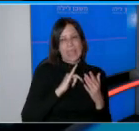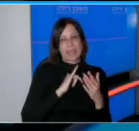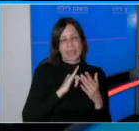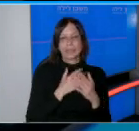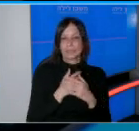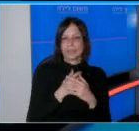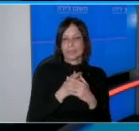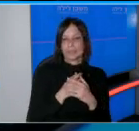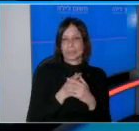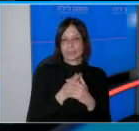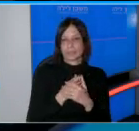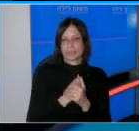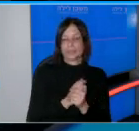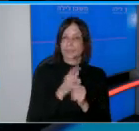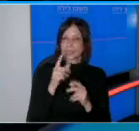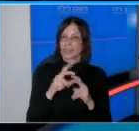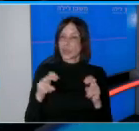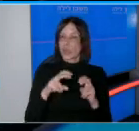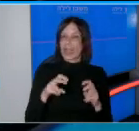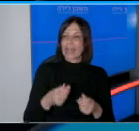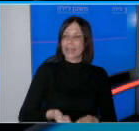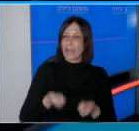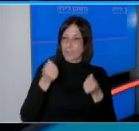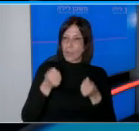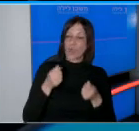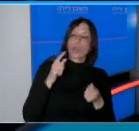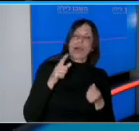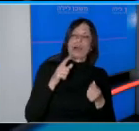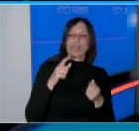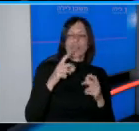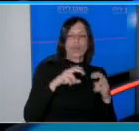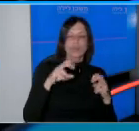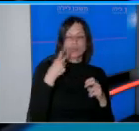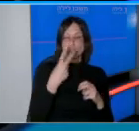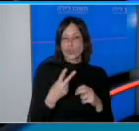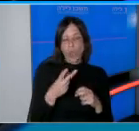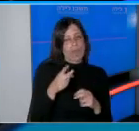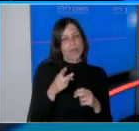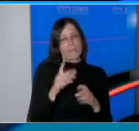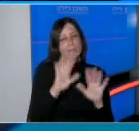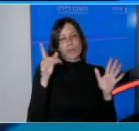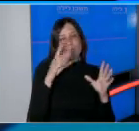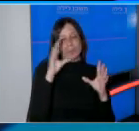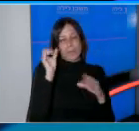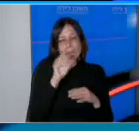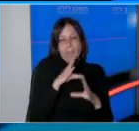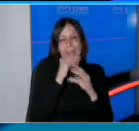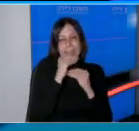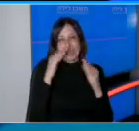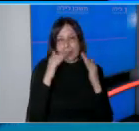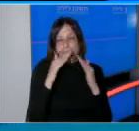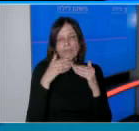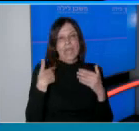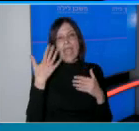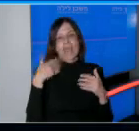תראי, את חוקרת תרבות, את חוקרת ויז'ואל, ופתאום את באה ואני מדברת על בית, ואני גם הייתי קצת